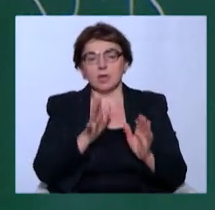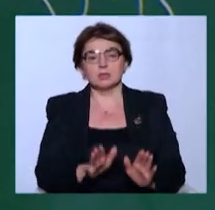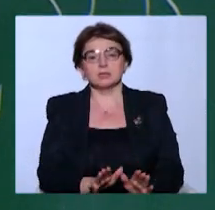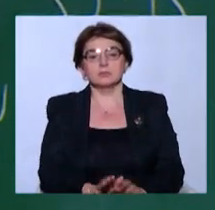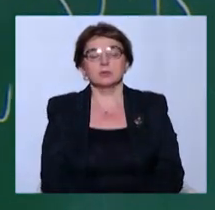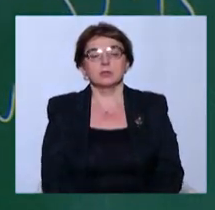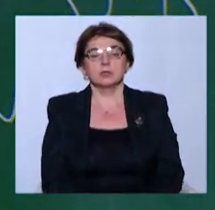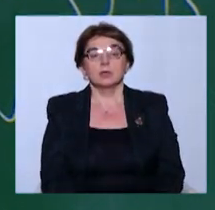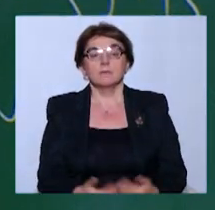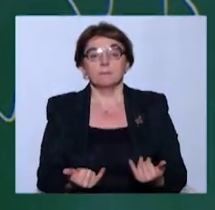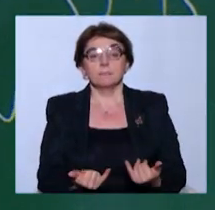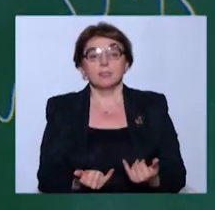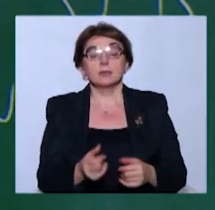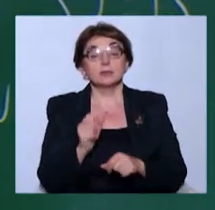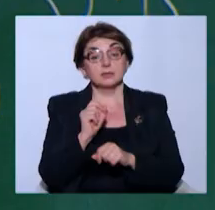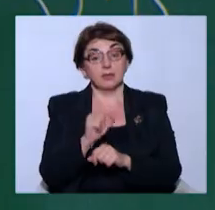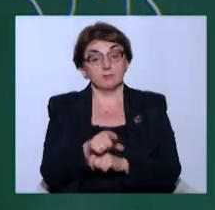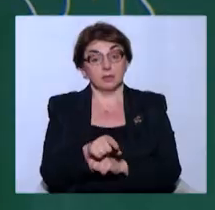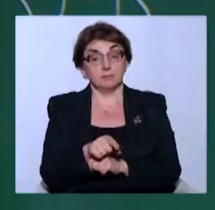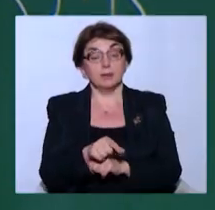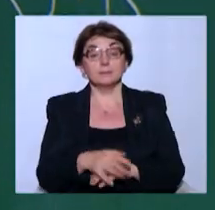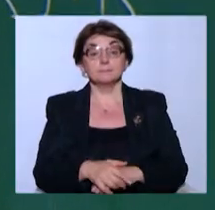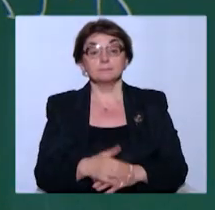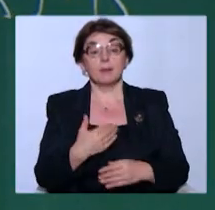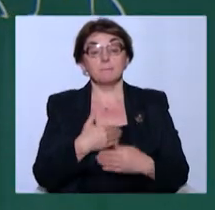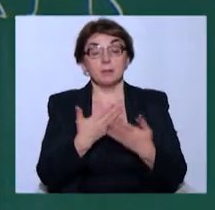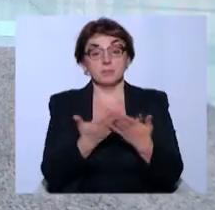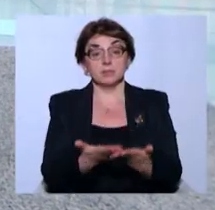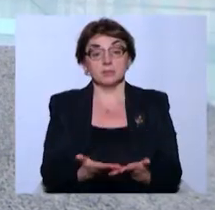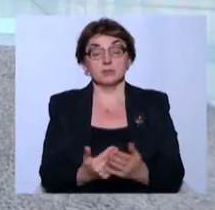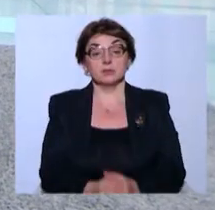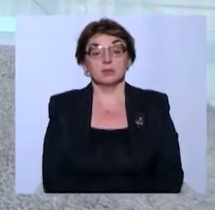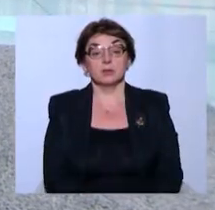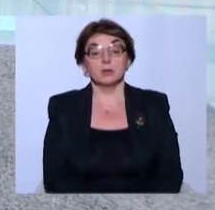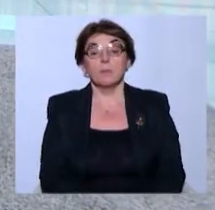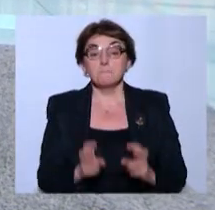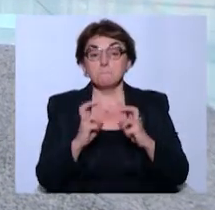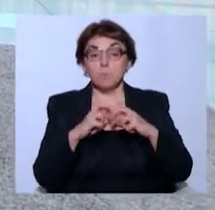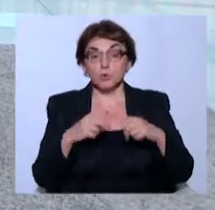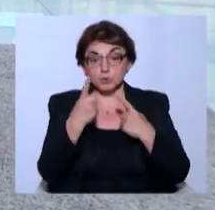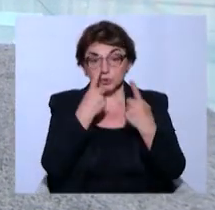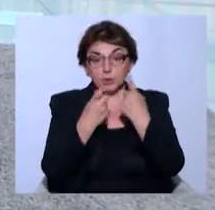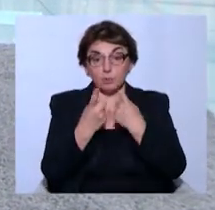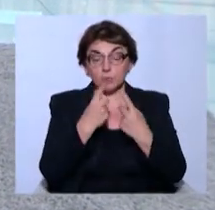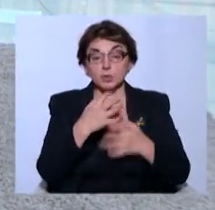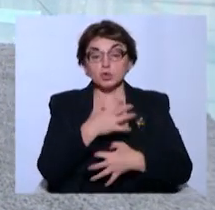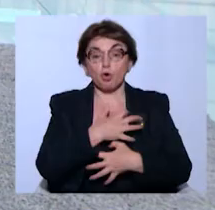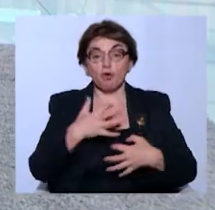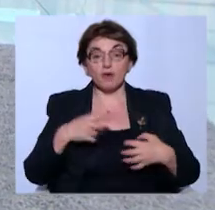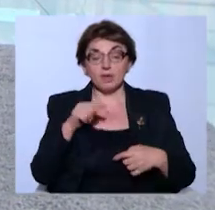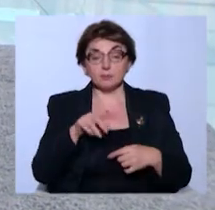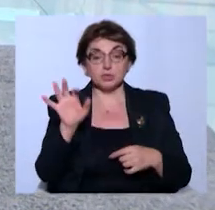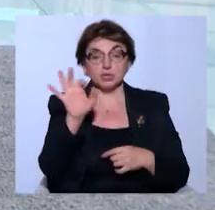ეხლა განვიხილოთ დავალება. მე მინდა თქვენ მოიძიოთ ინფორმაცია ცხოველების